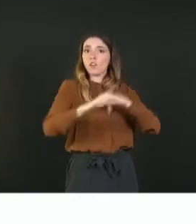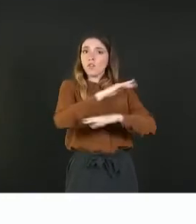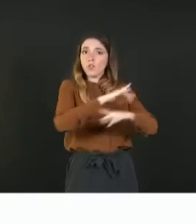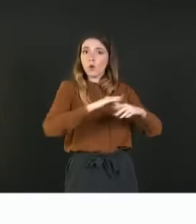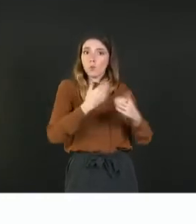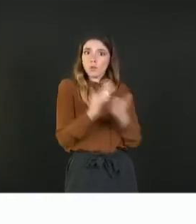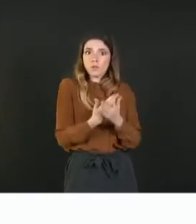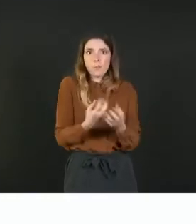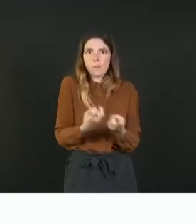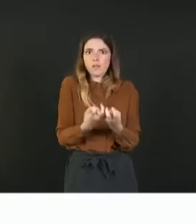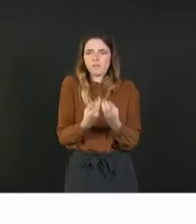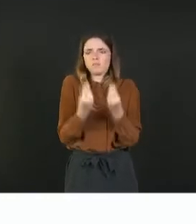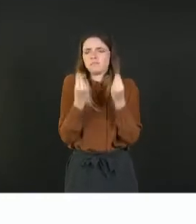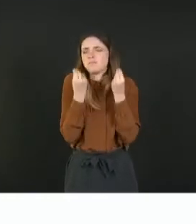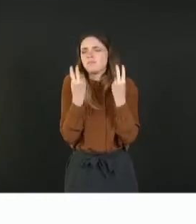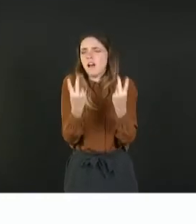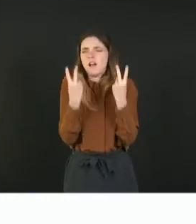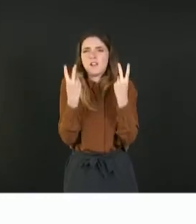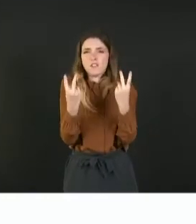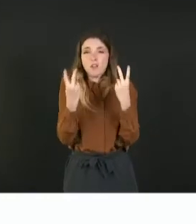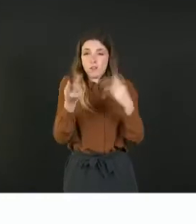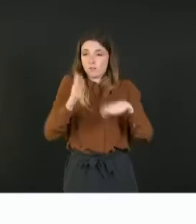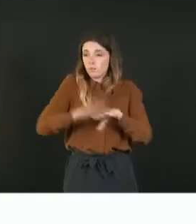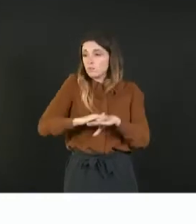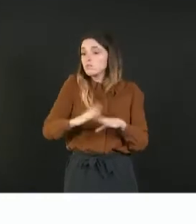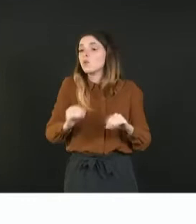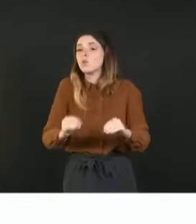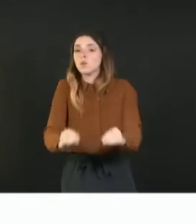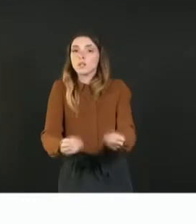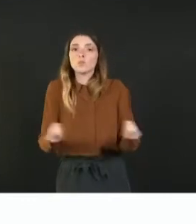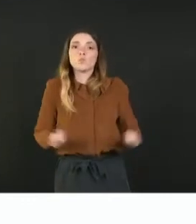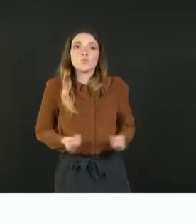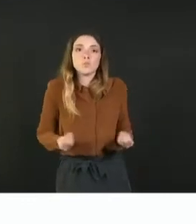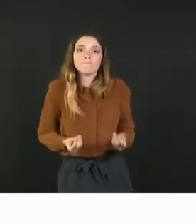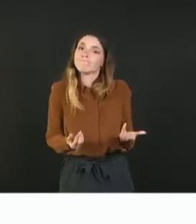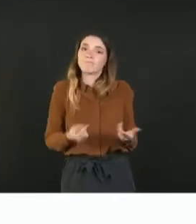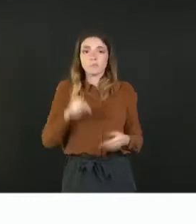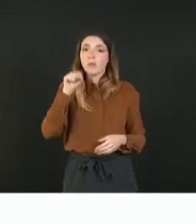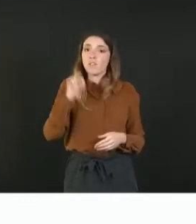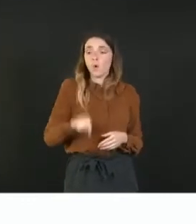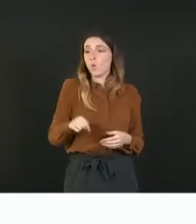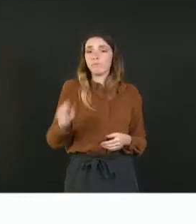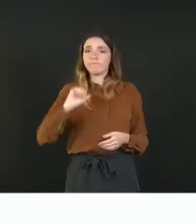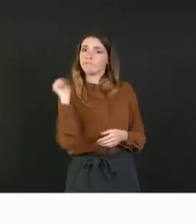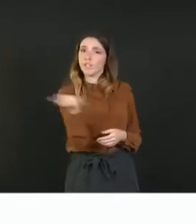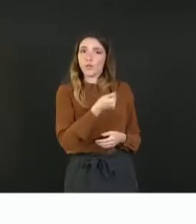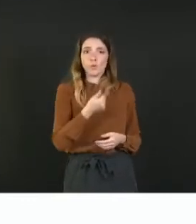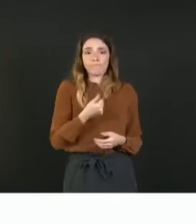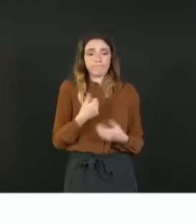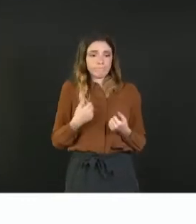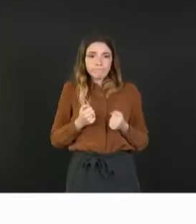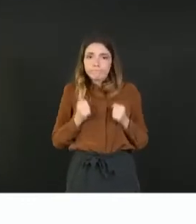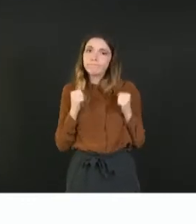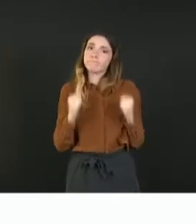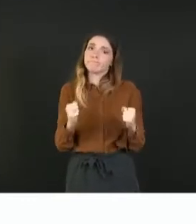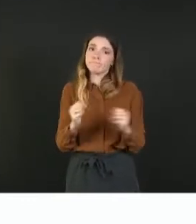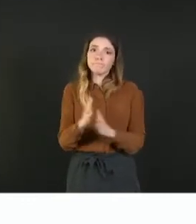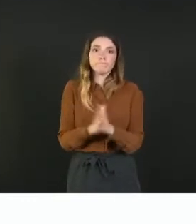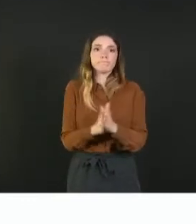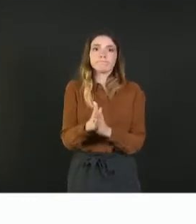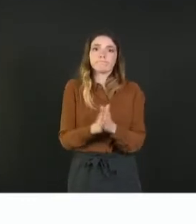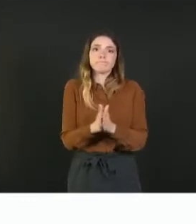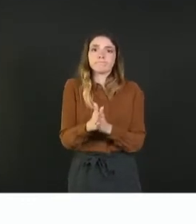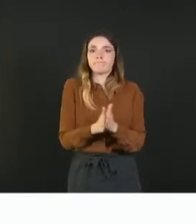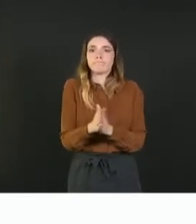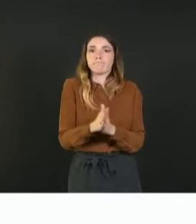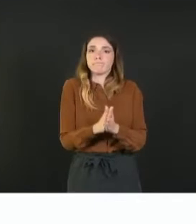qu'on n'utilise pas, etc., etc. Donc on a tout. Faut-il en avoir l'envie ? Et l'envie, ça se fabrique. Et je pense qu'une